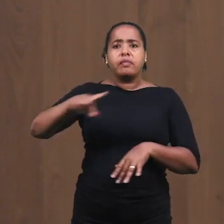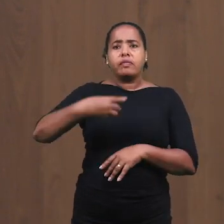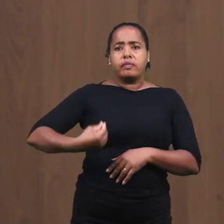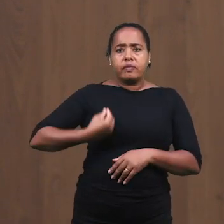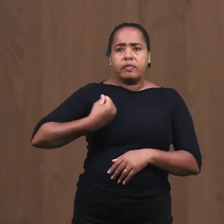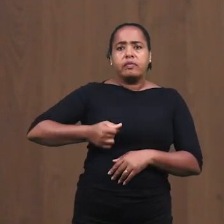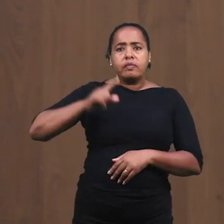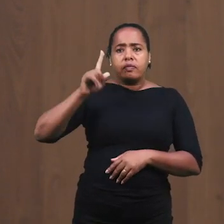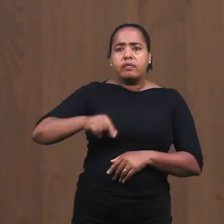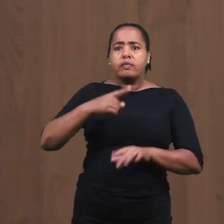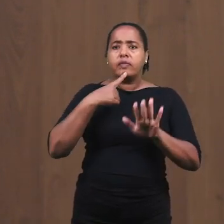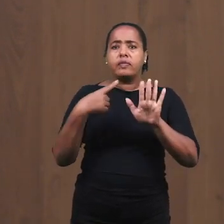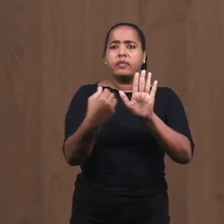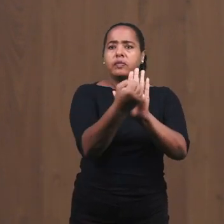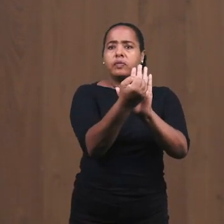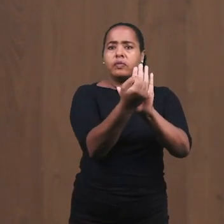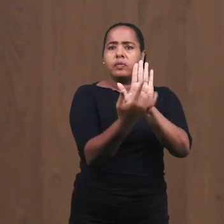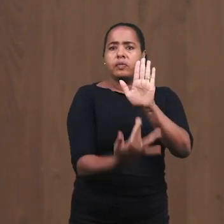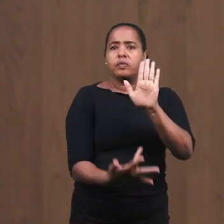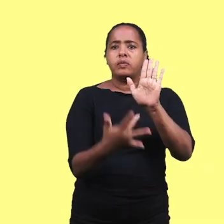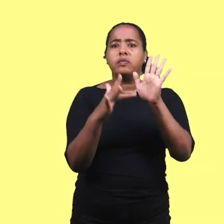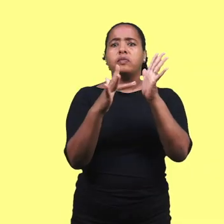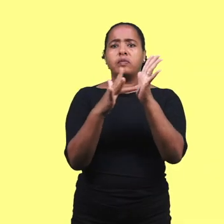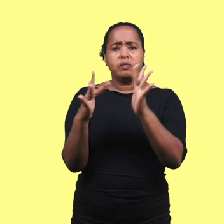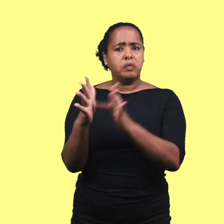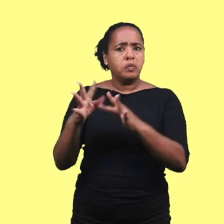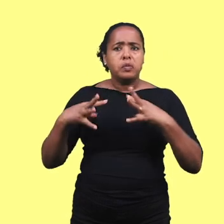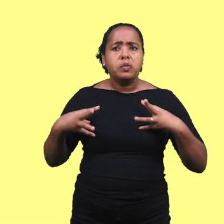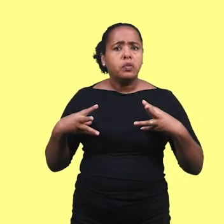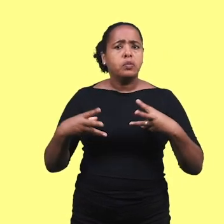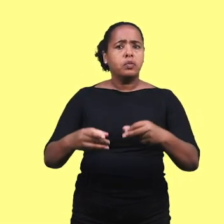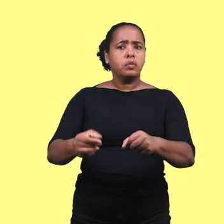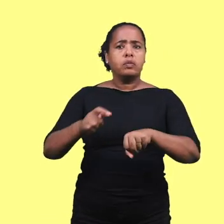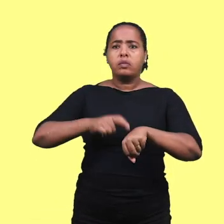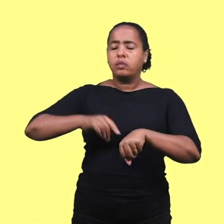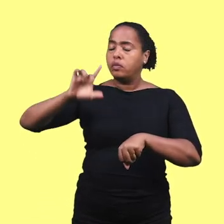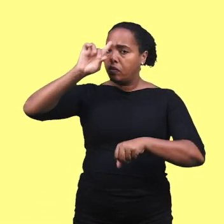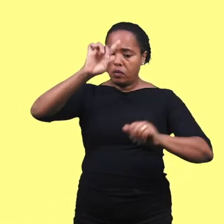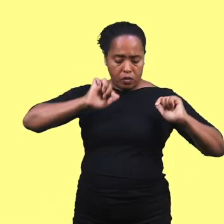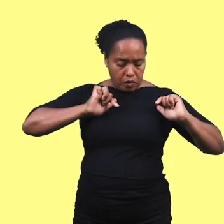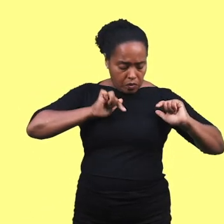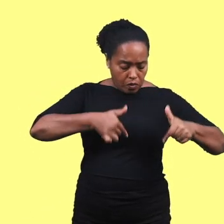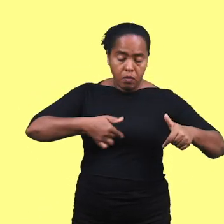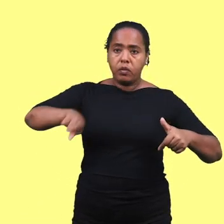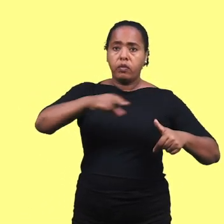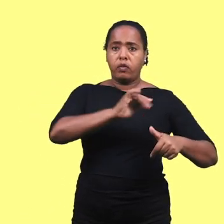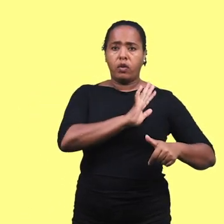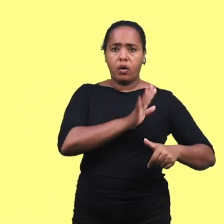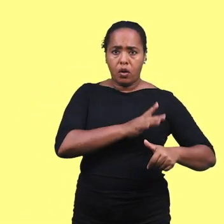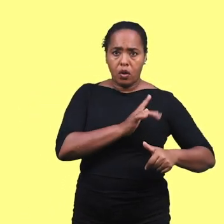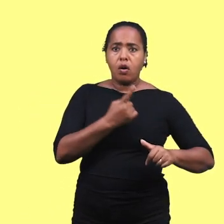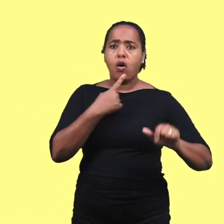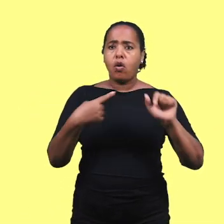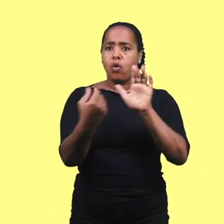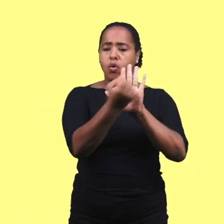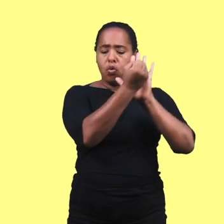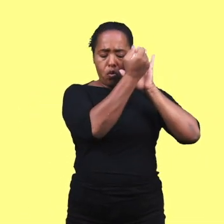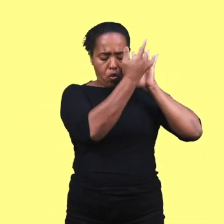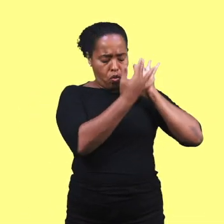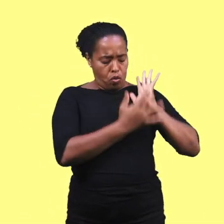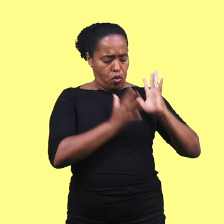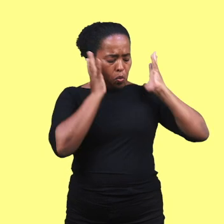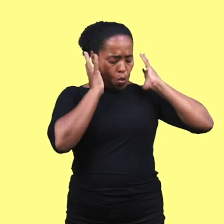жизни, кровь Господа Иисуса, потому что каждый раз Бог работает в нашем сердце. Кровь Иисуса